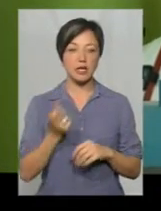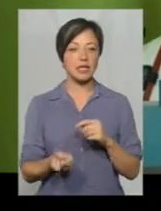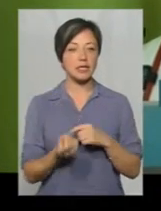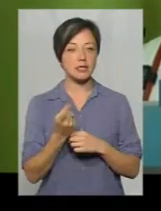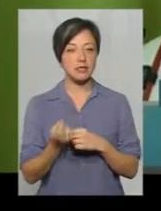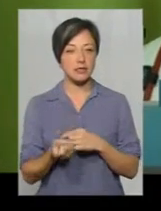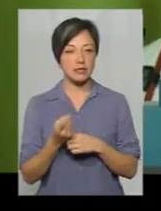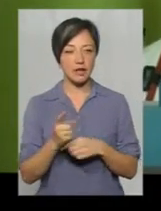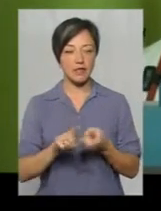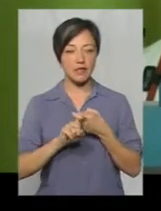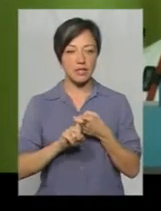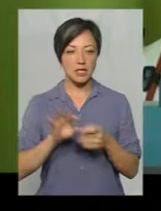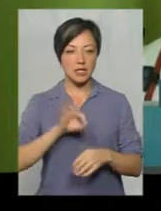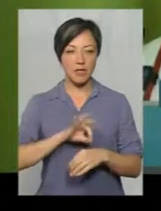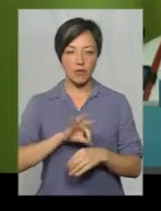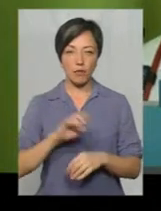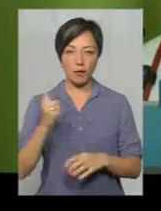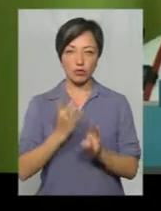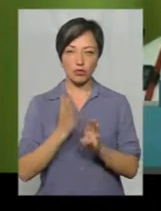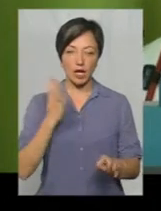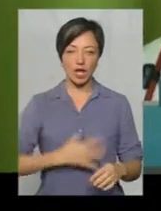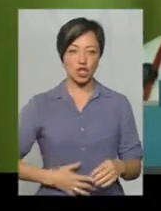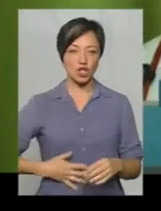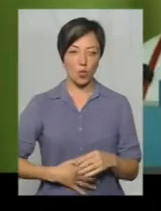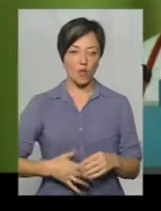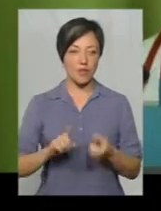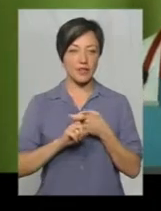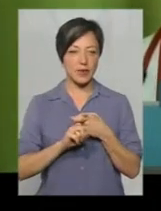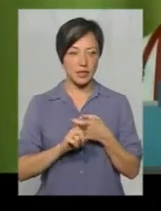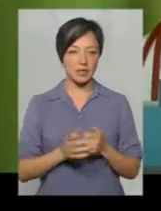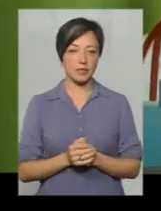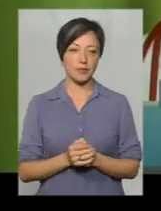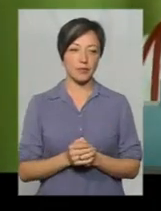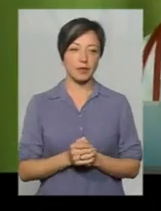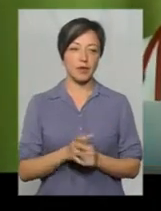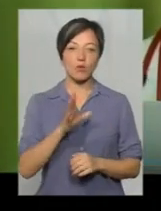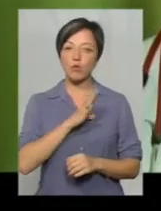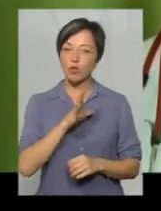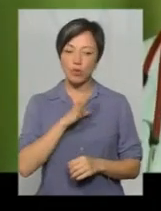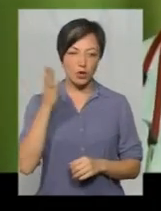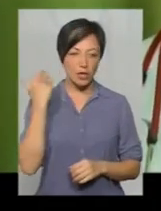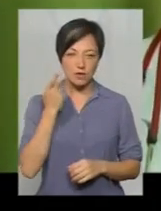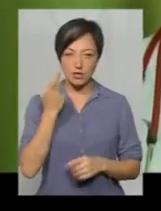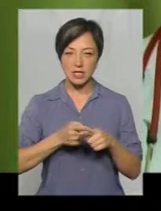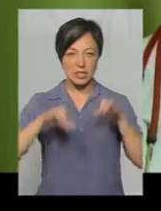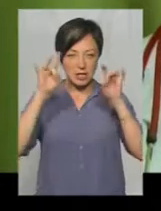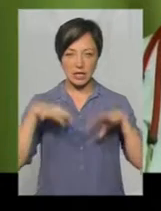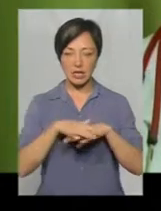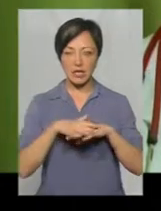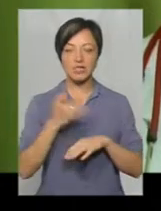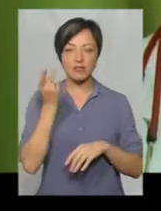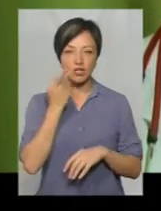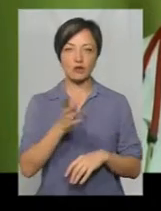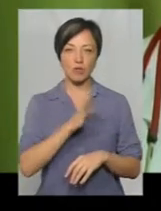істочник інфекційних захворювань, в першу чергу кишкових інфекцій. І вони були завжди, ці стихійні ринки, і завжди